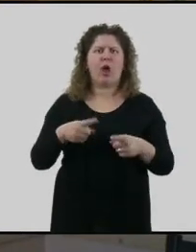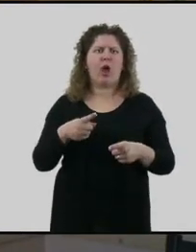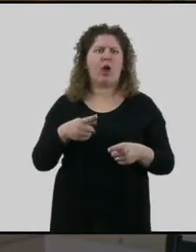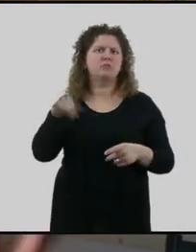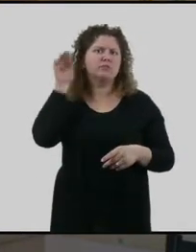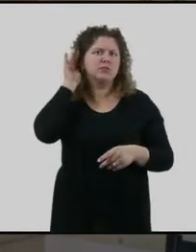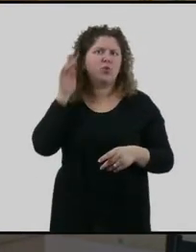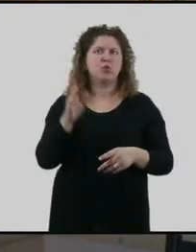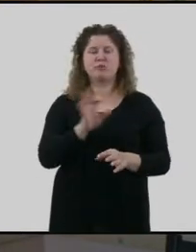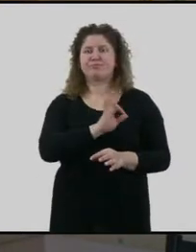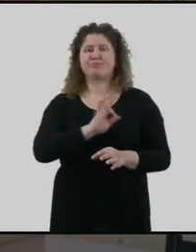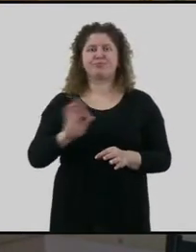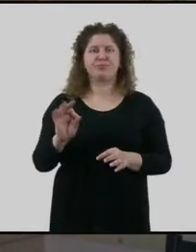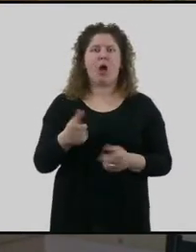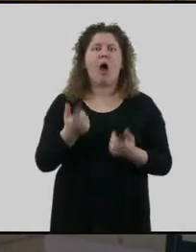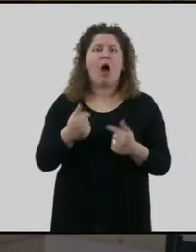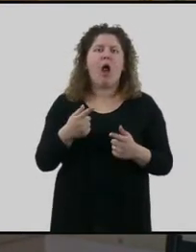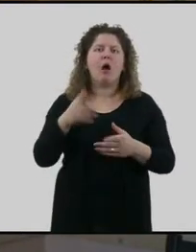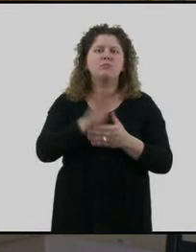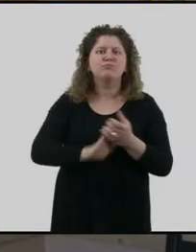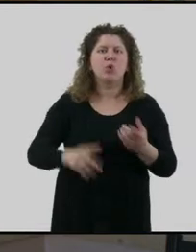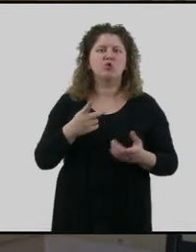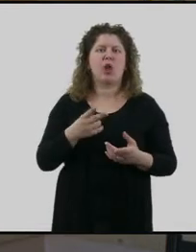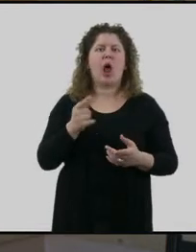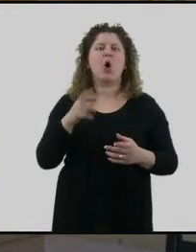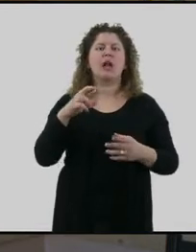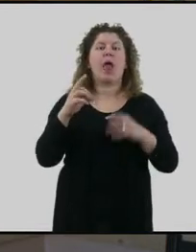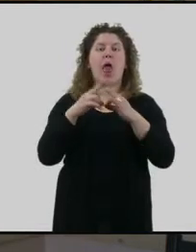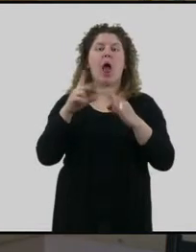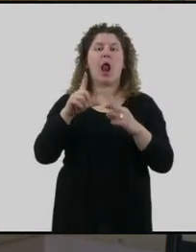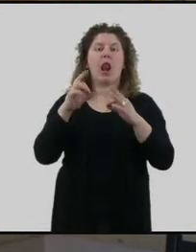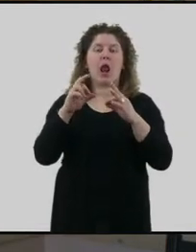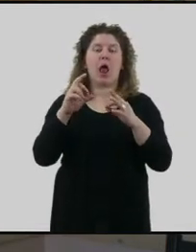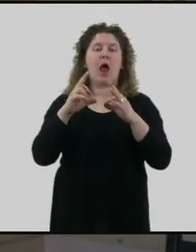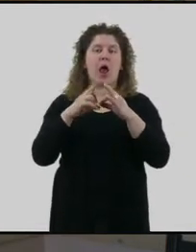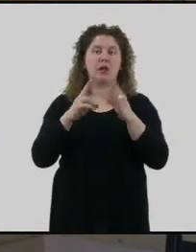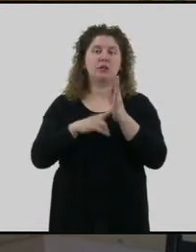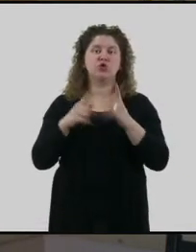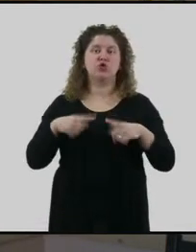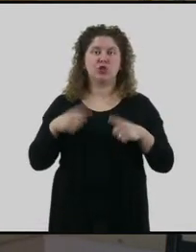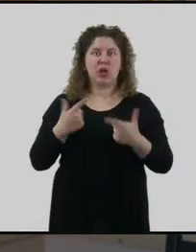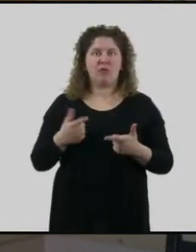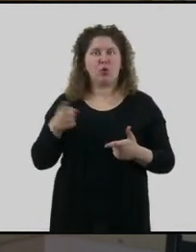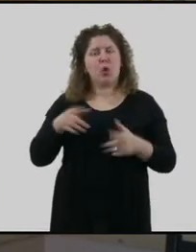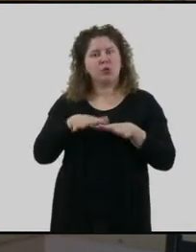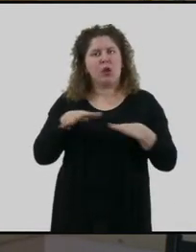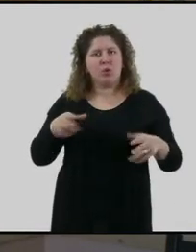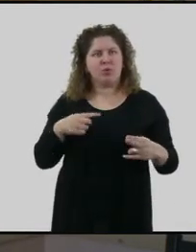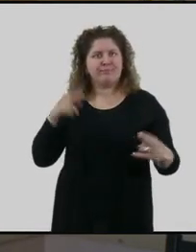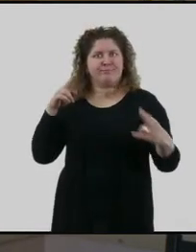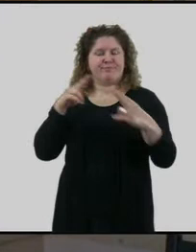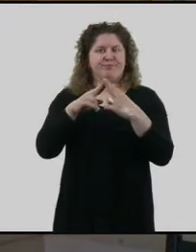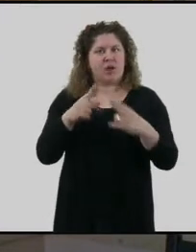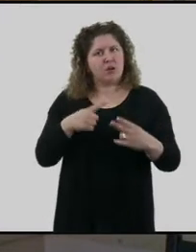zvuči idilično, međutim kada krene realan život onda se stvarno ti ljudi suočavaju sa onako